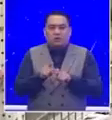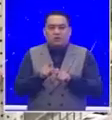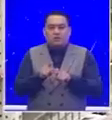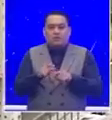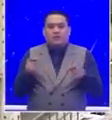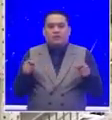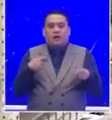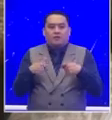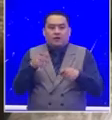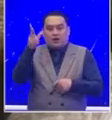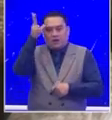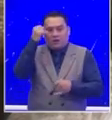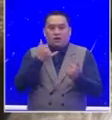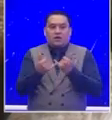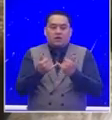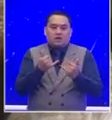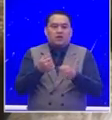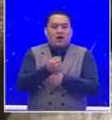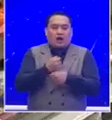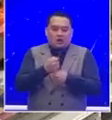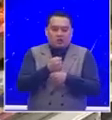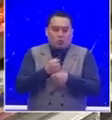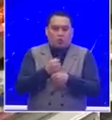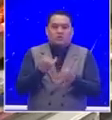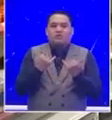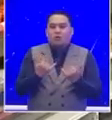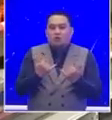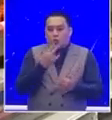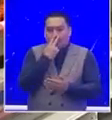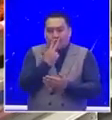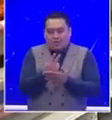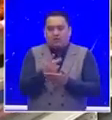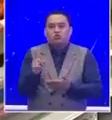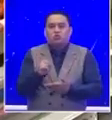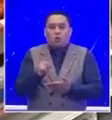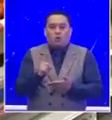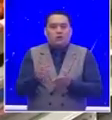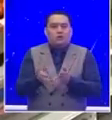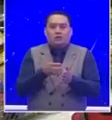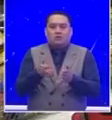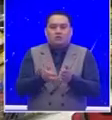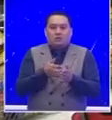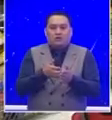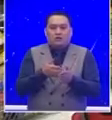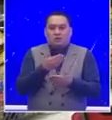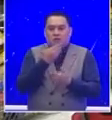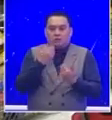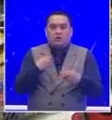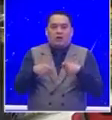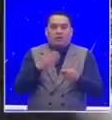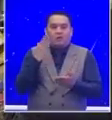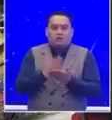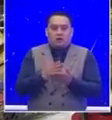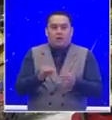товар – гречка. Сегодня, посетив торговую сеть «Магнум», мы убедились, что особого дефицита нет. Товар есть, еще и в